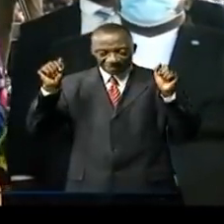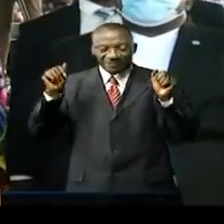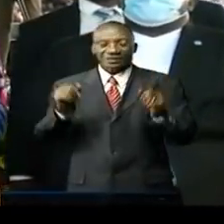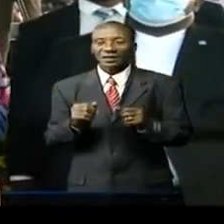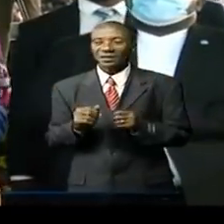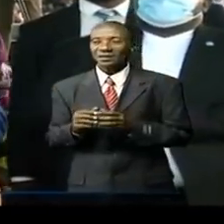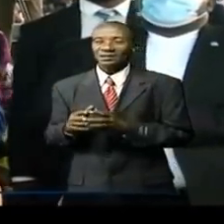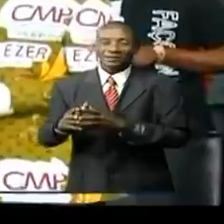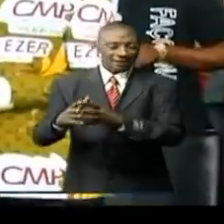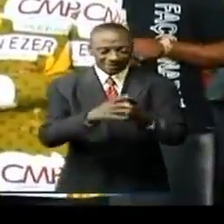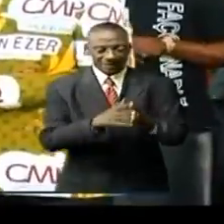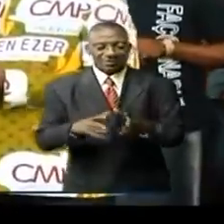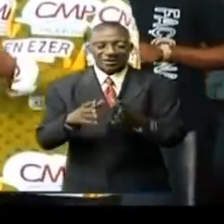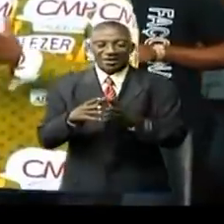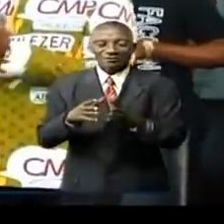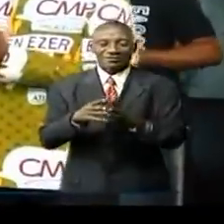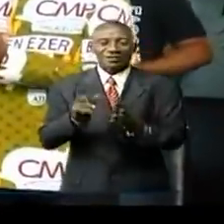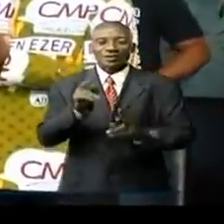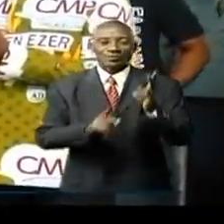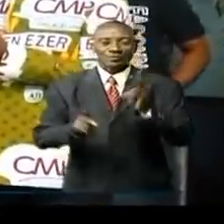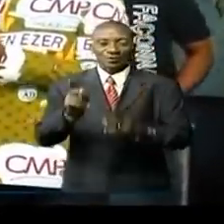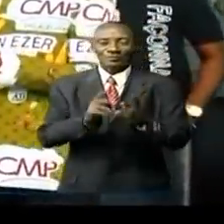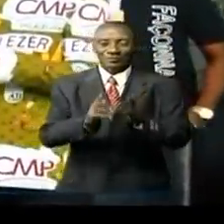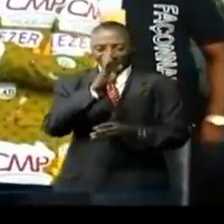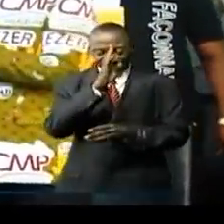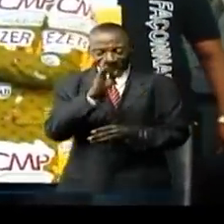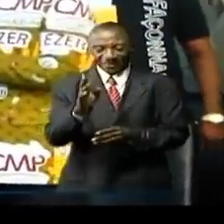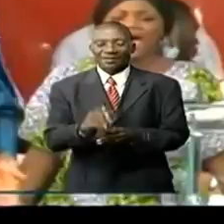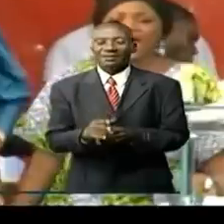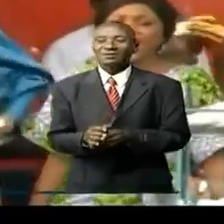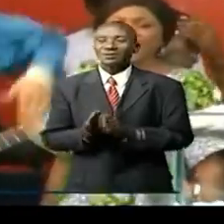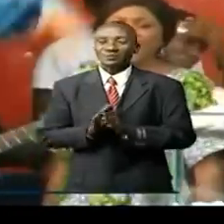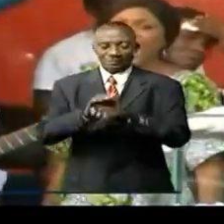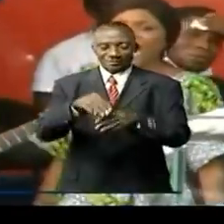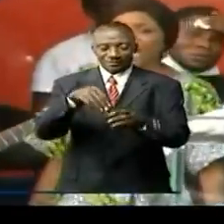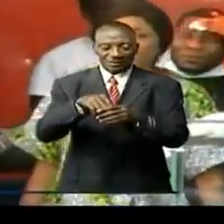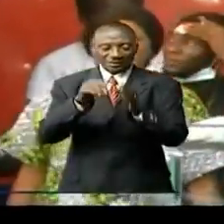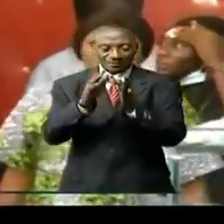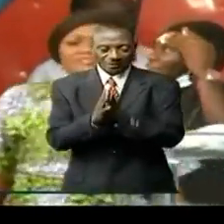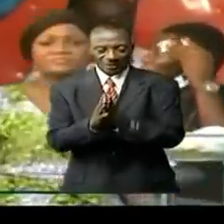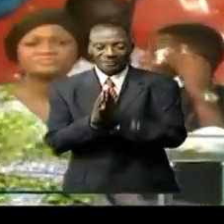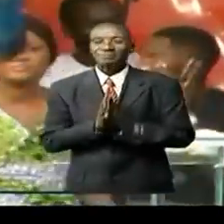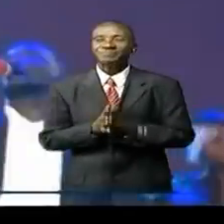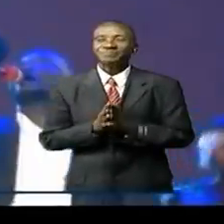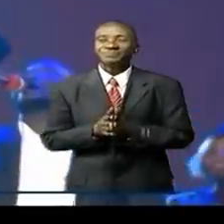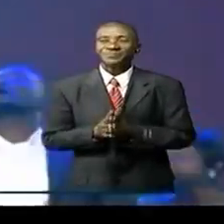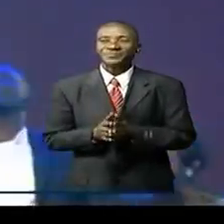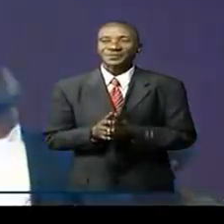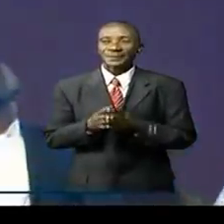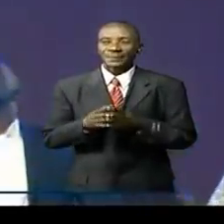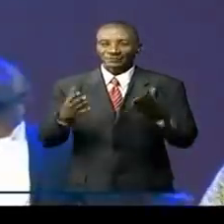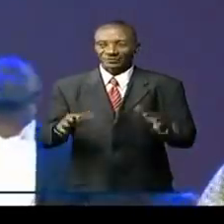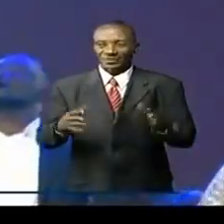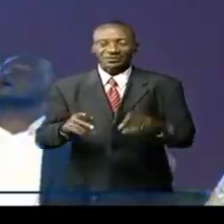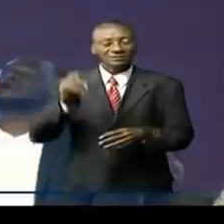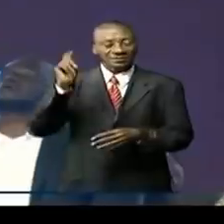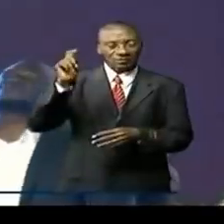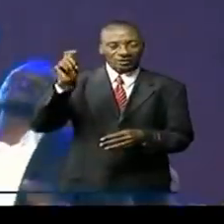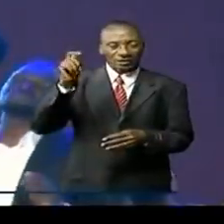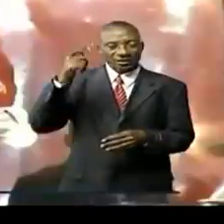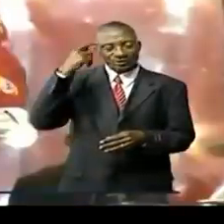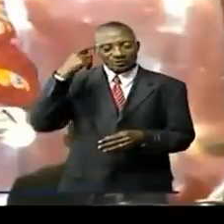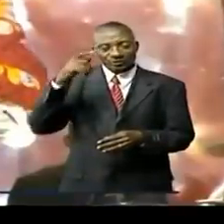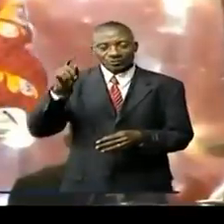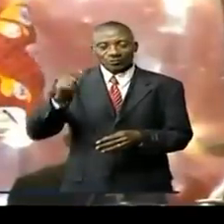de cette communauté dans une ambiance chaleureuse. Après les séances de louanges, les témoignages et des actions de grâce, le pasteur